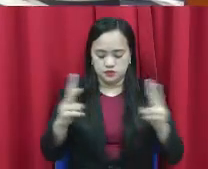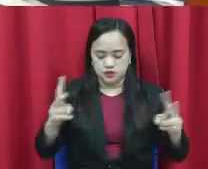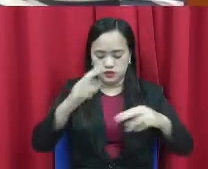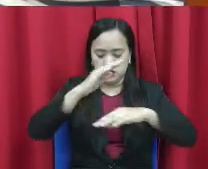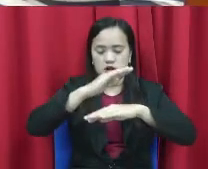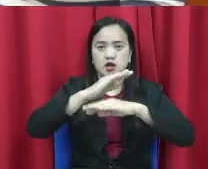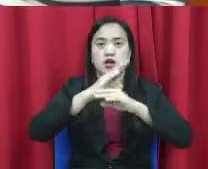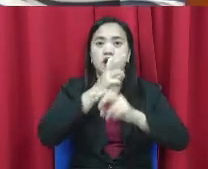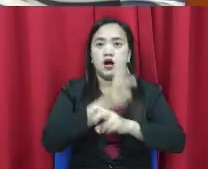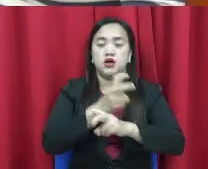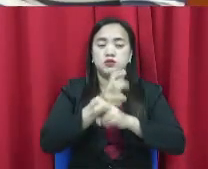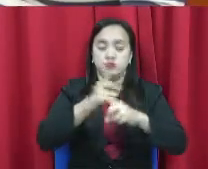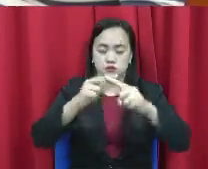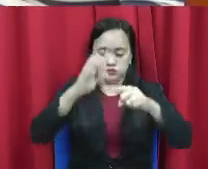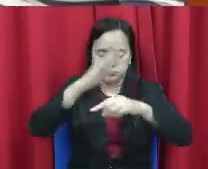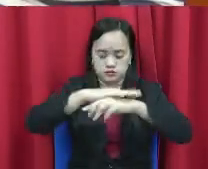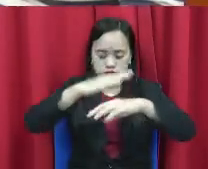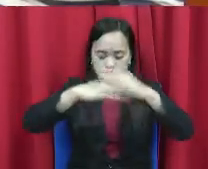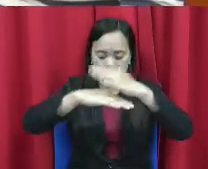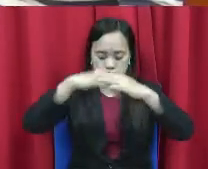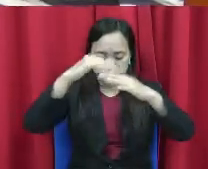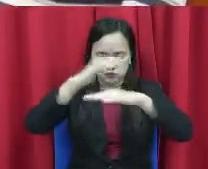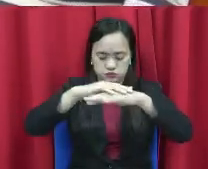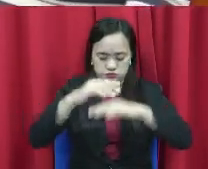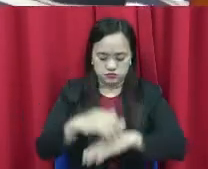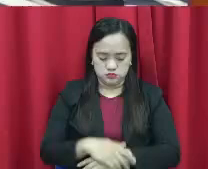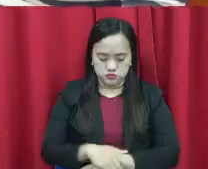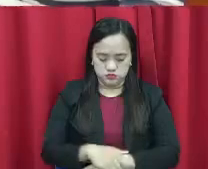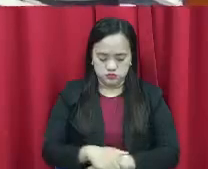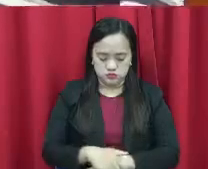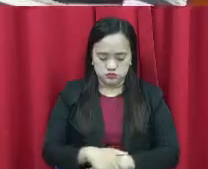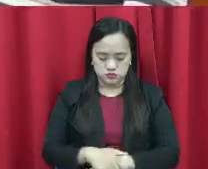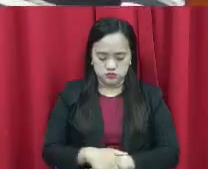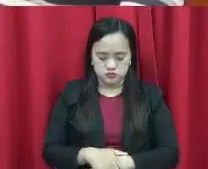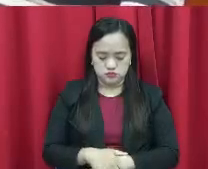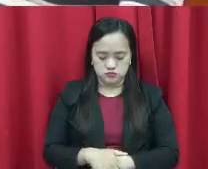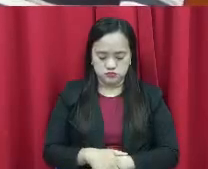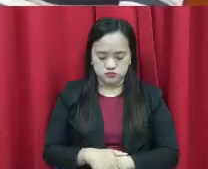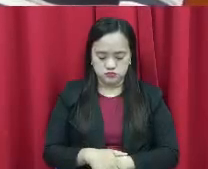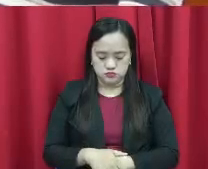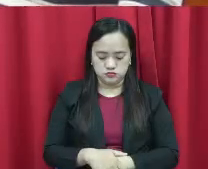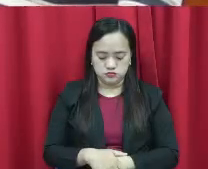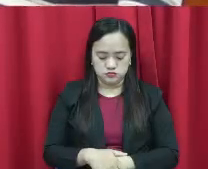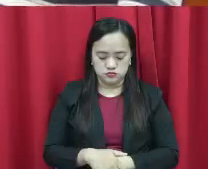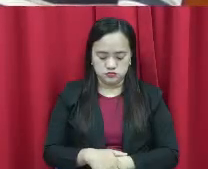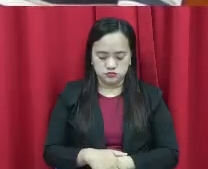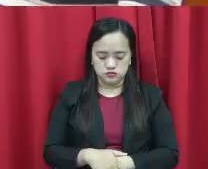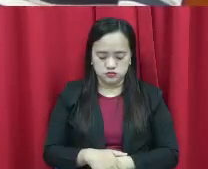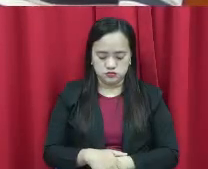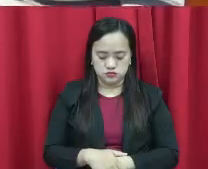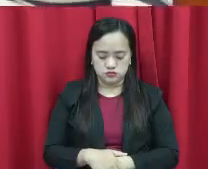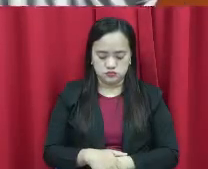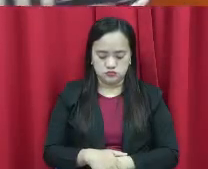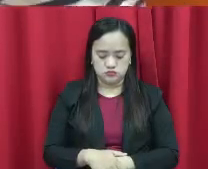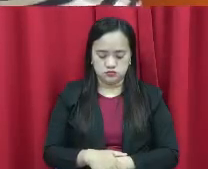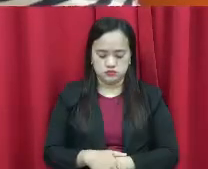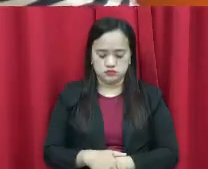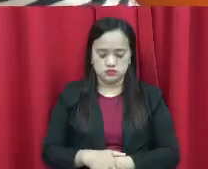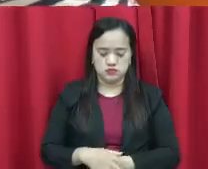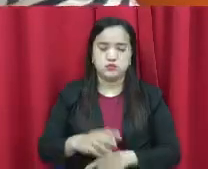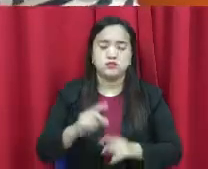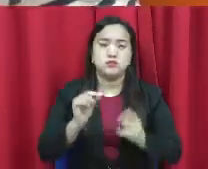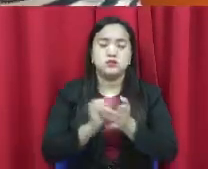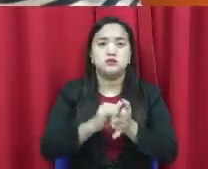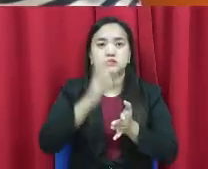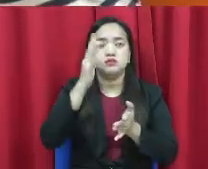natin kasi hindi natin sinama ung ating pamilya at lalong higit sa lahat wala ang Diyos doon sa ginawa nating desisyon kaya